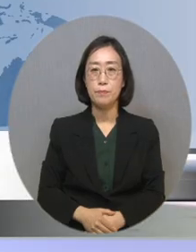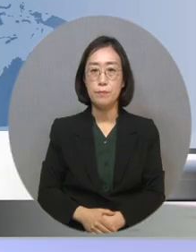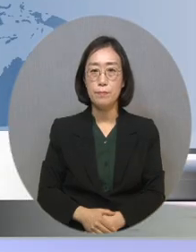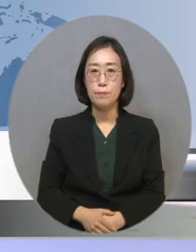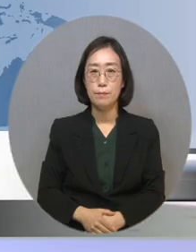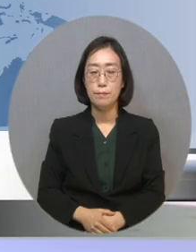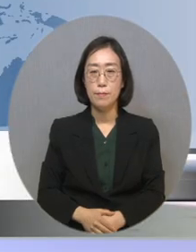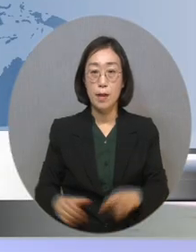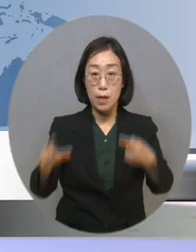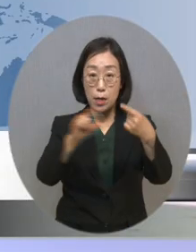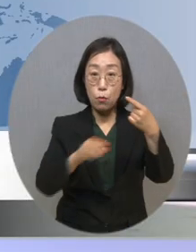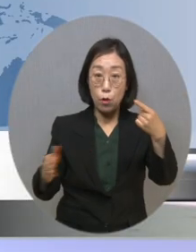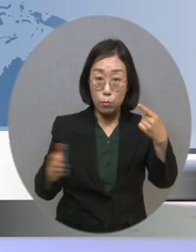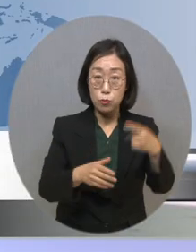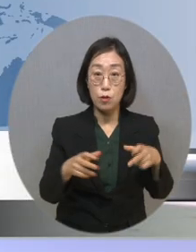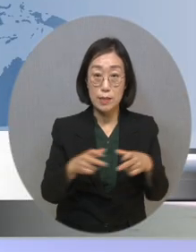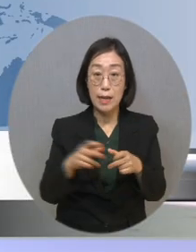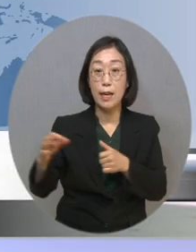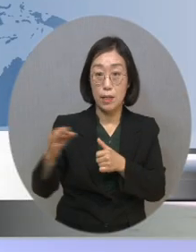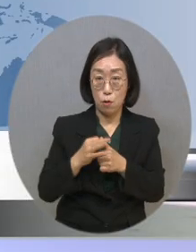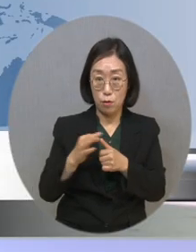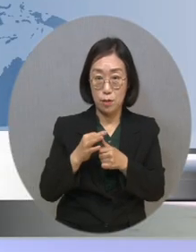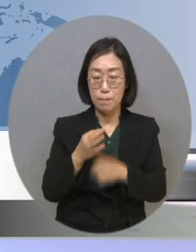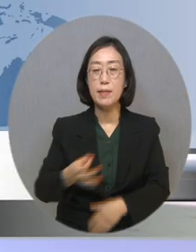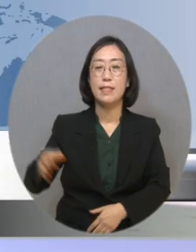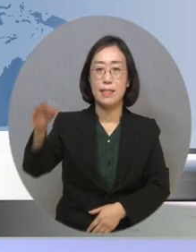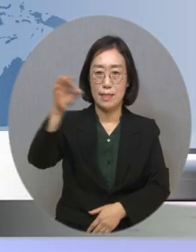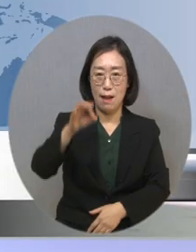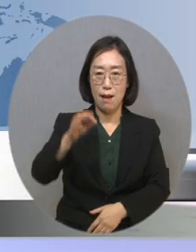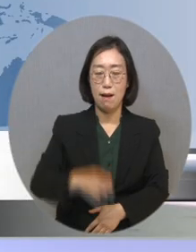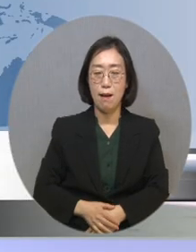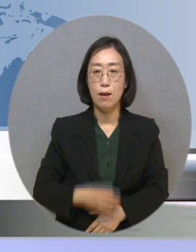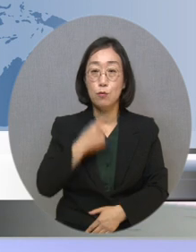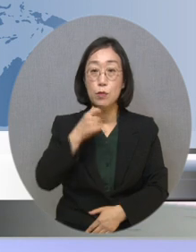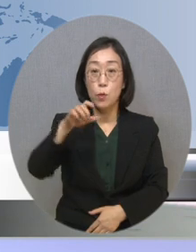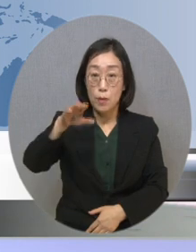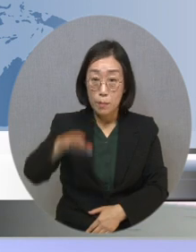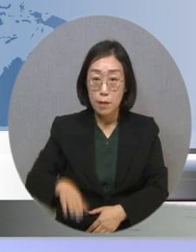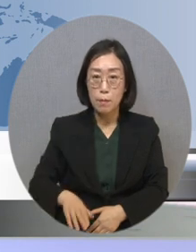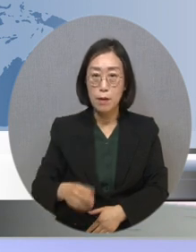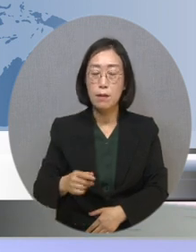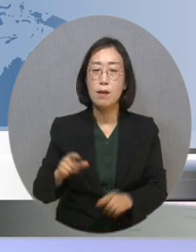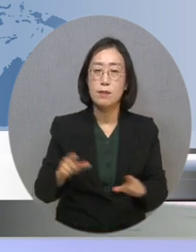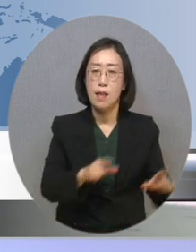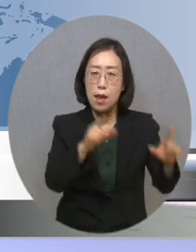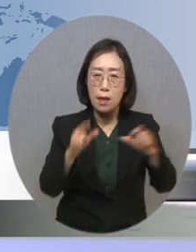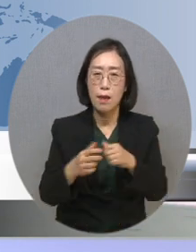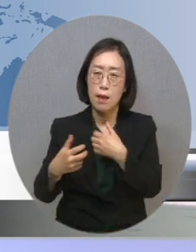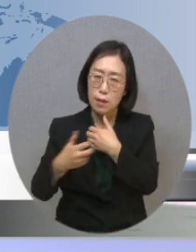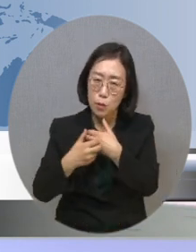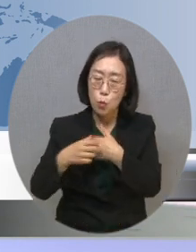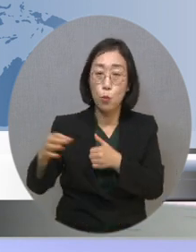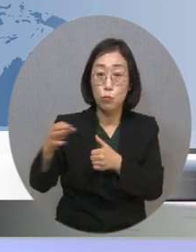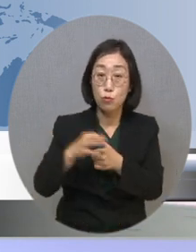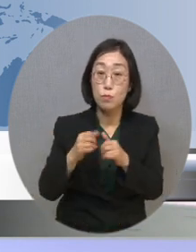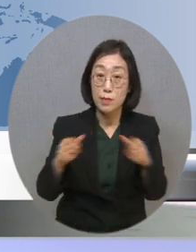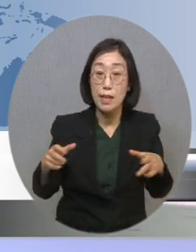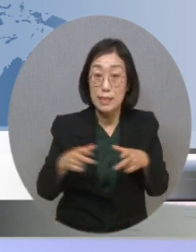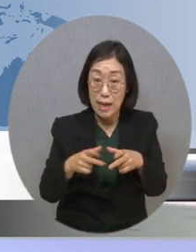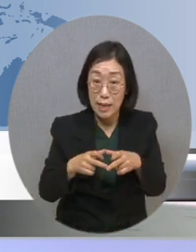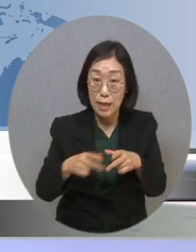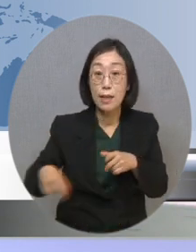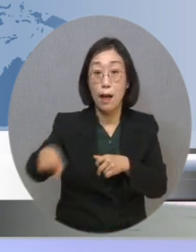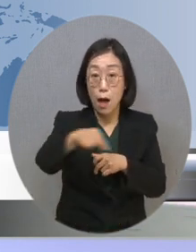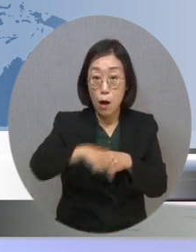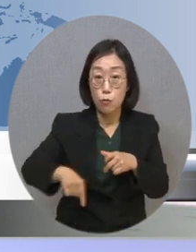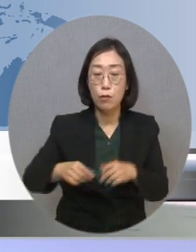이달부터는 장애인 연금도 인상됐습니다 65세 미만의 생계 의료 급여 수급자인 장애인 연금 수급자